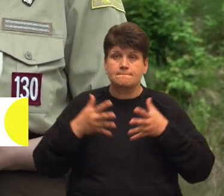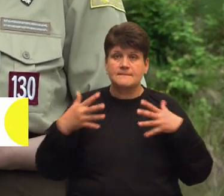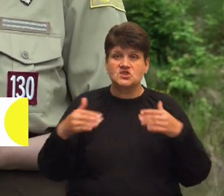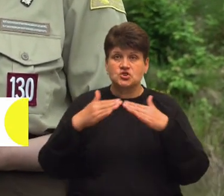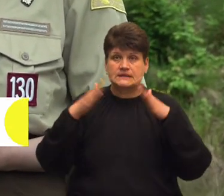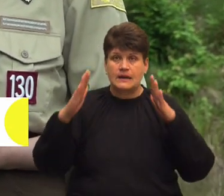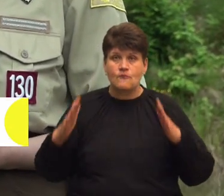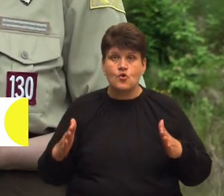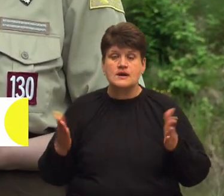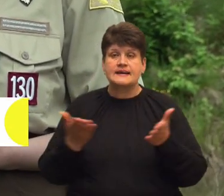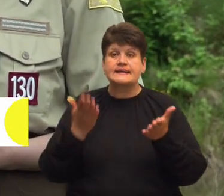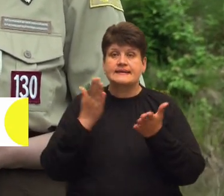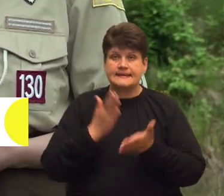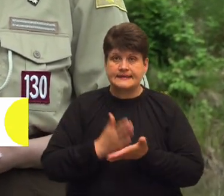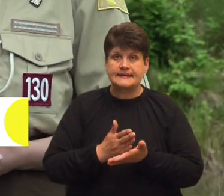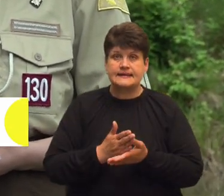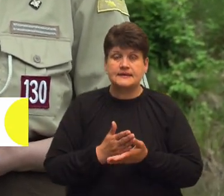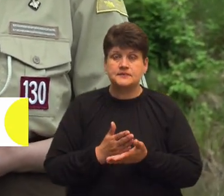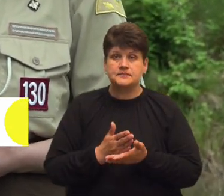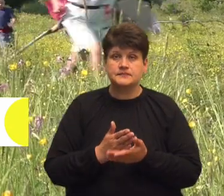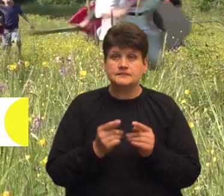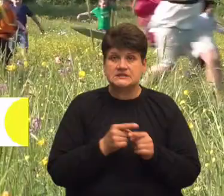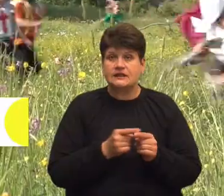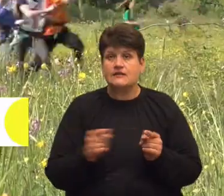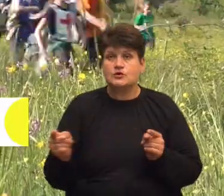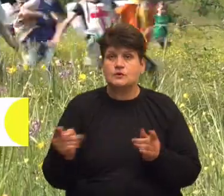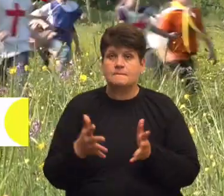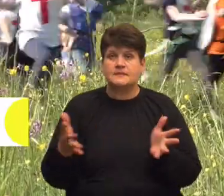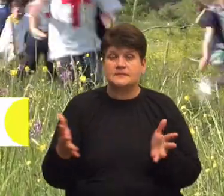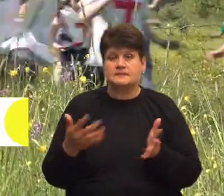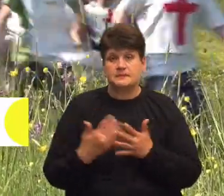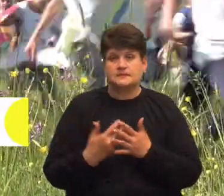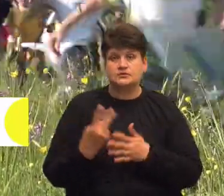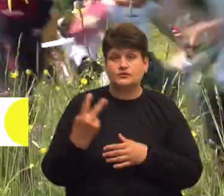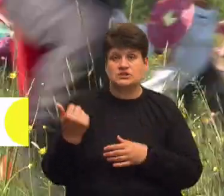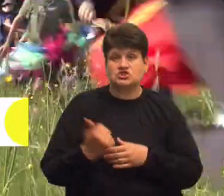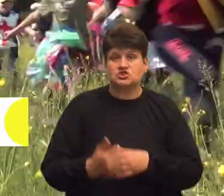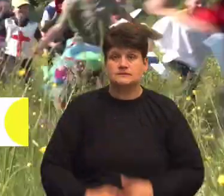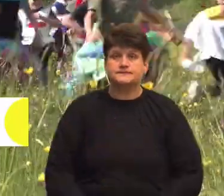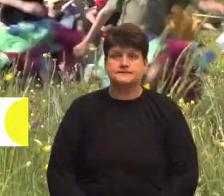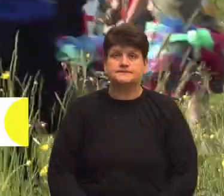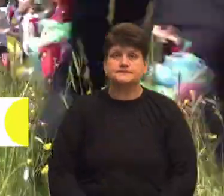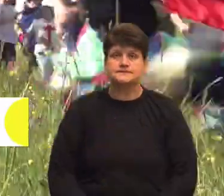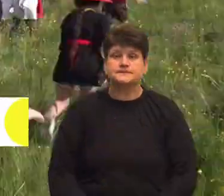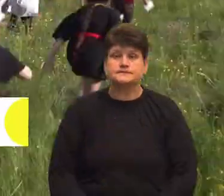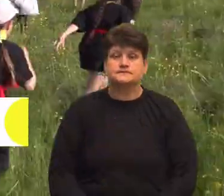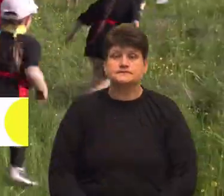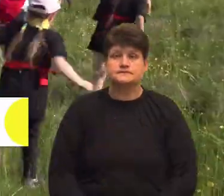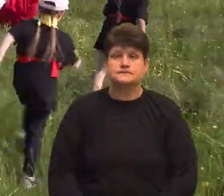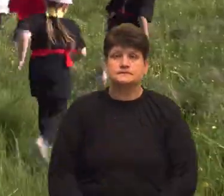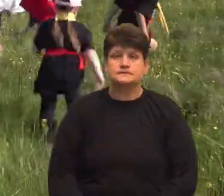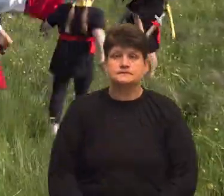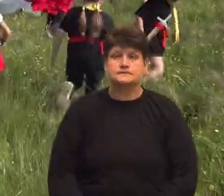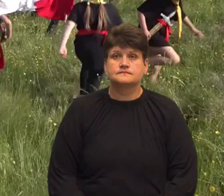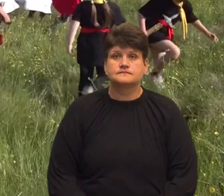які є тривалістю близько двох тижнів Богдана Савицька Андрій бодак суспільні новини Тернопільщина